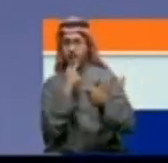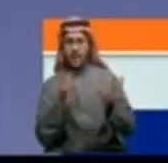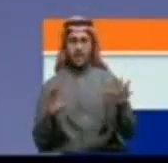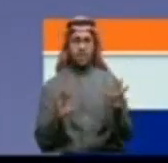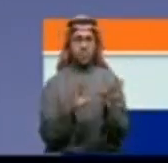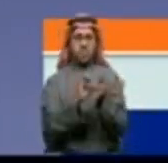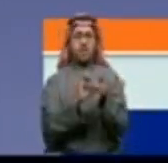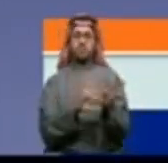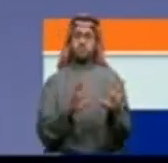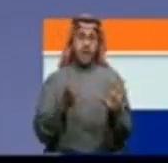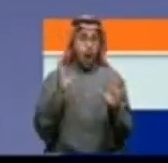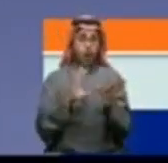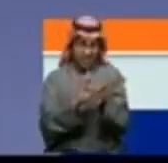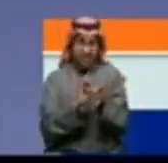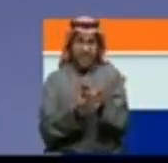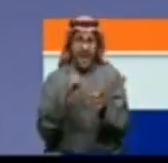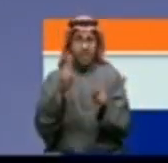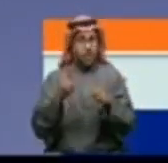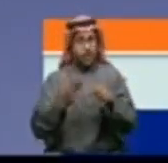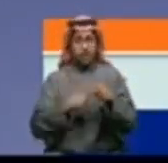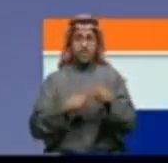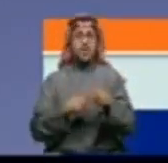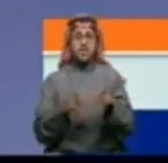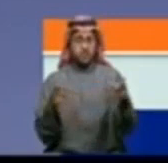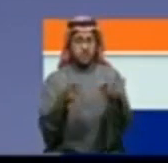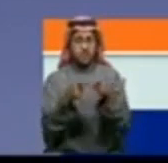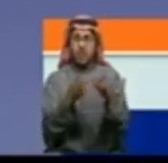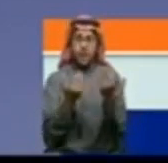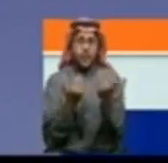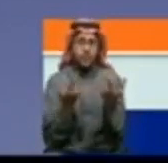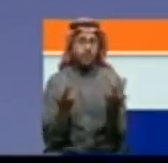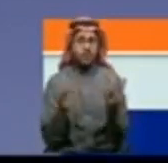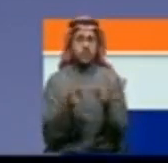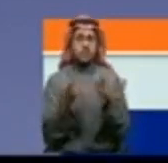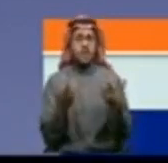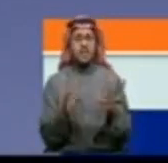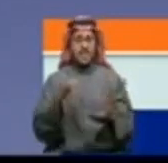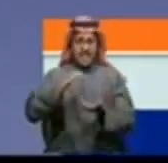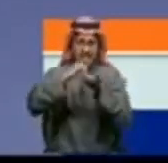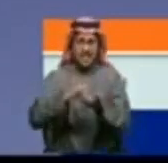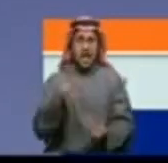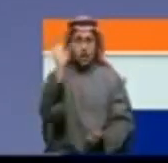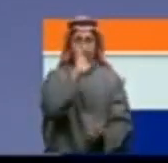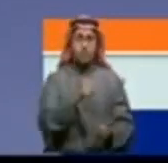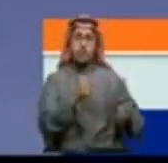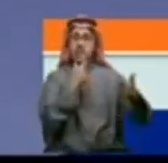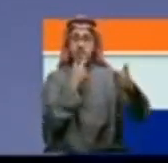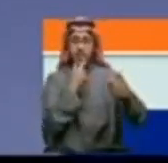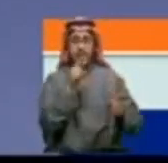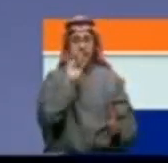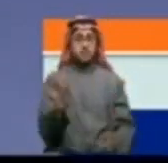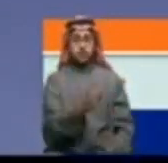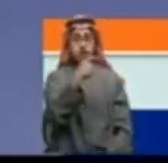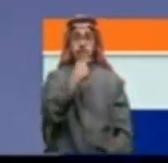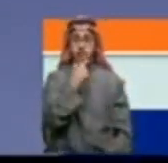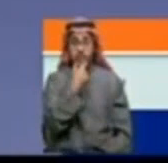الممكنة، مضيفة القول إنه لن يتم عقد أي اجتماعات أخرى بين الاتحاد الأوروبي وبريطانيا، ويتعين على الشعب